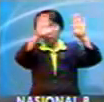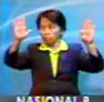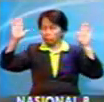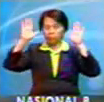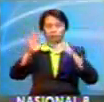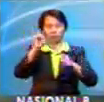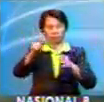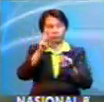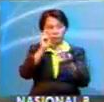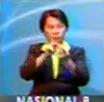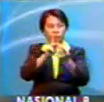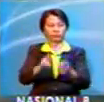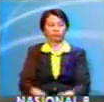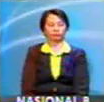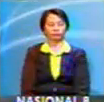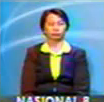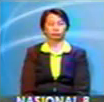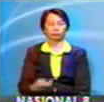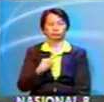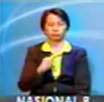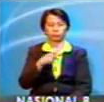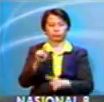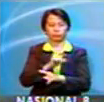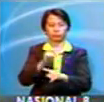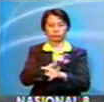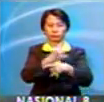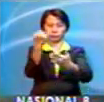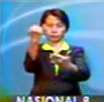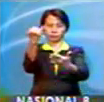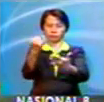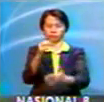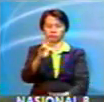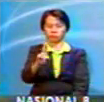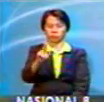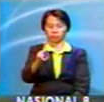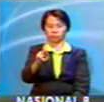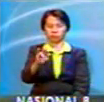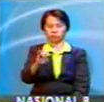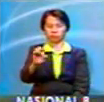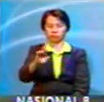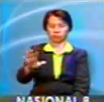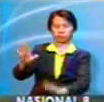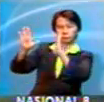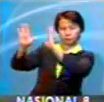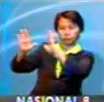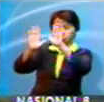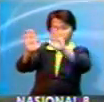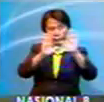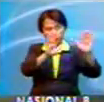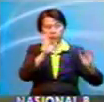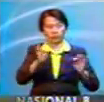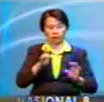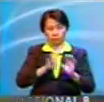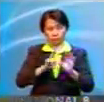bersesuaian. Kita guna elemen-elemen ukiran. Kita letak di bahagian dinding dia. Jika